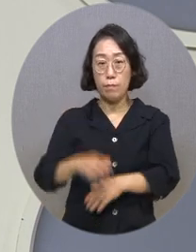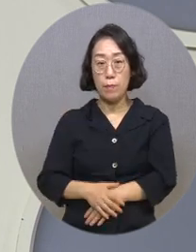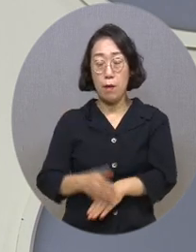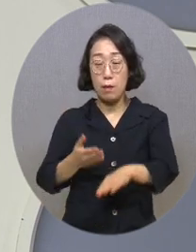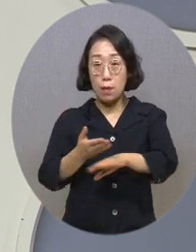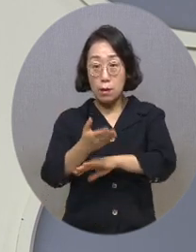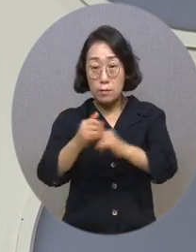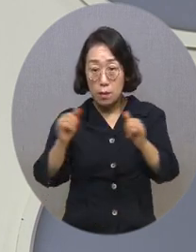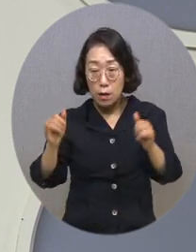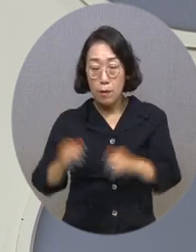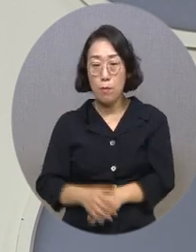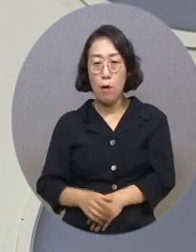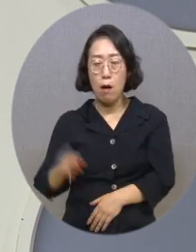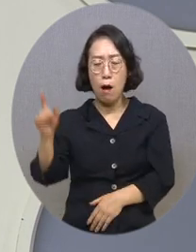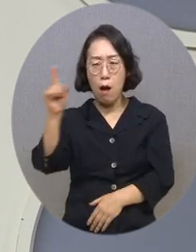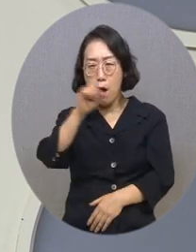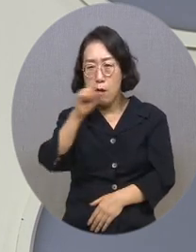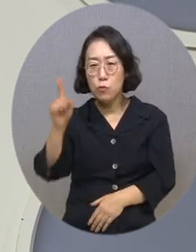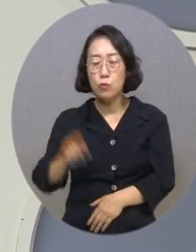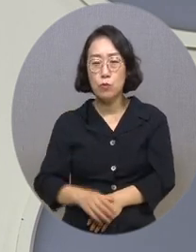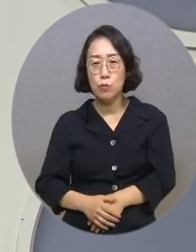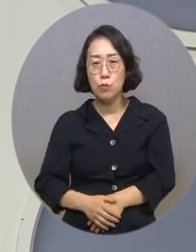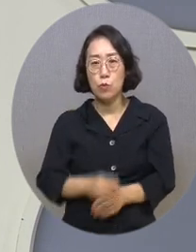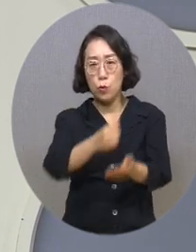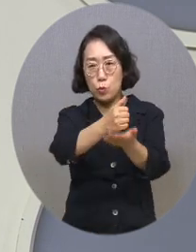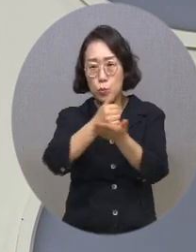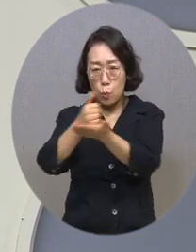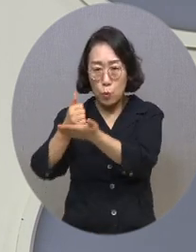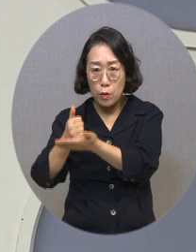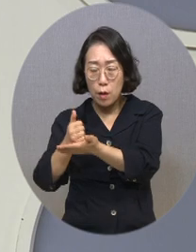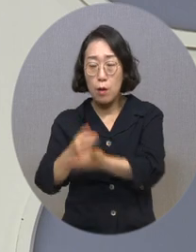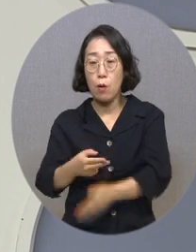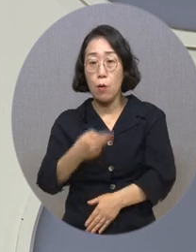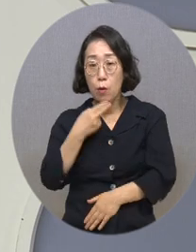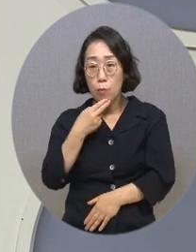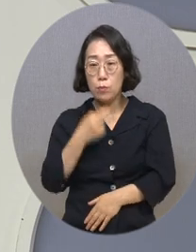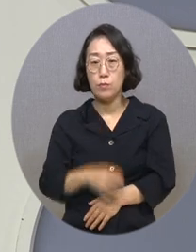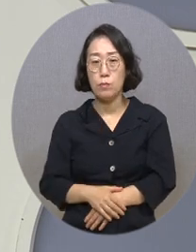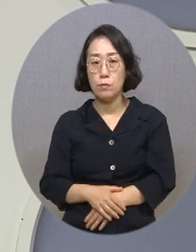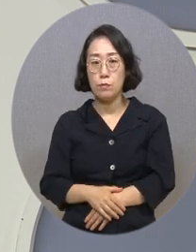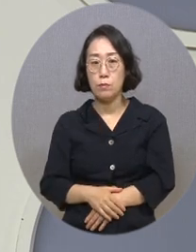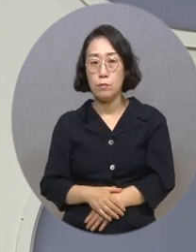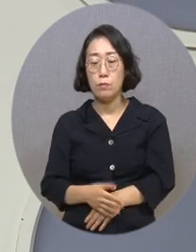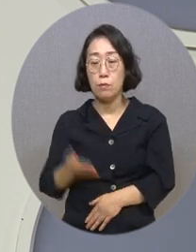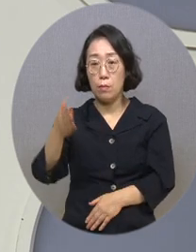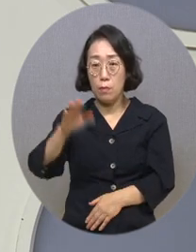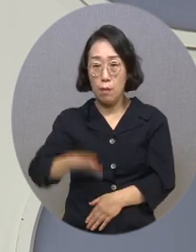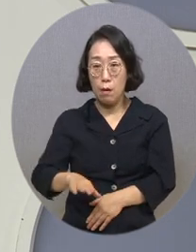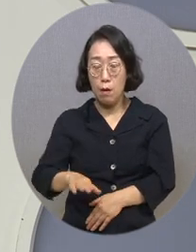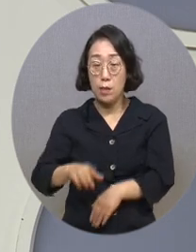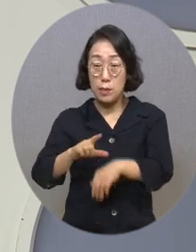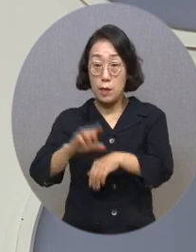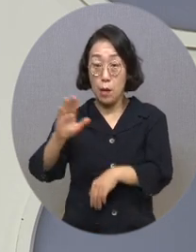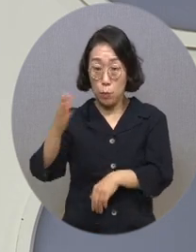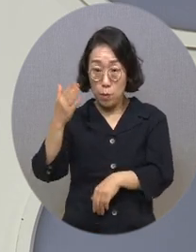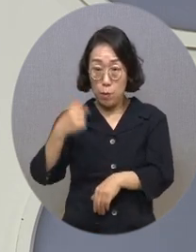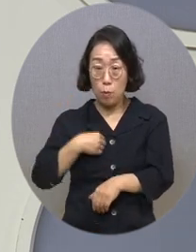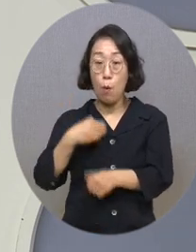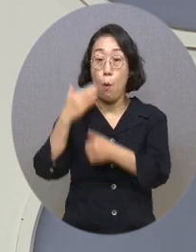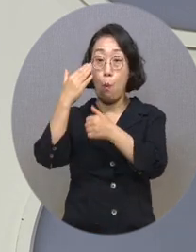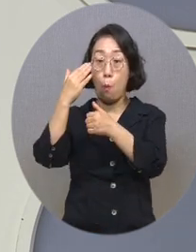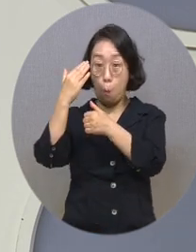다른 사람한테 뭐 기자들이고 뭐고 지인들도 하나 배우들도 초대 안 합니다. 근데 시간 되시면 오라고